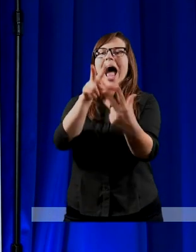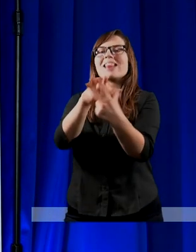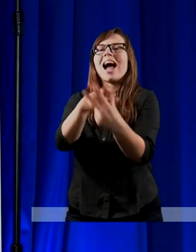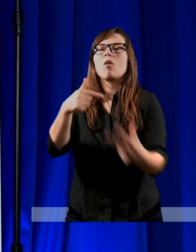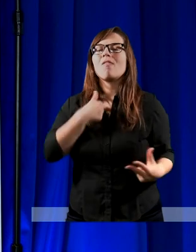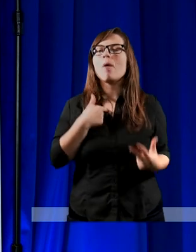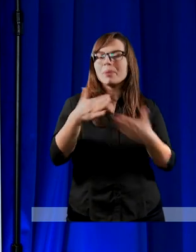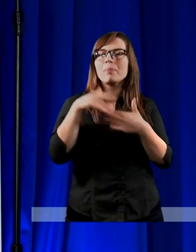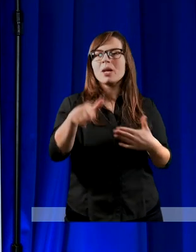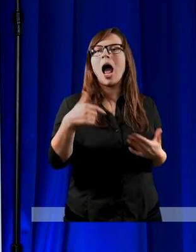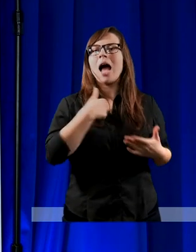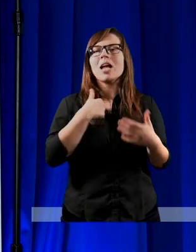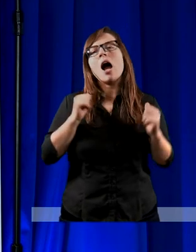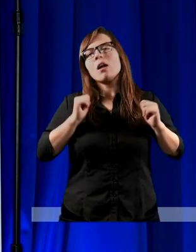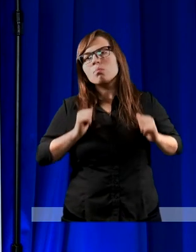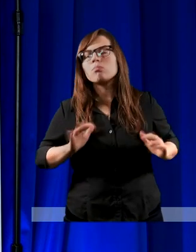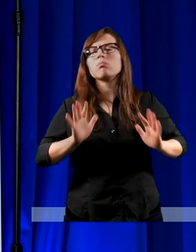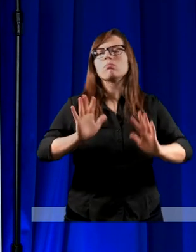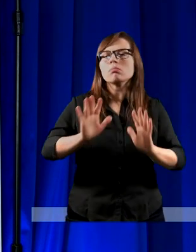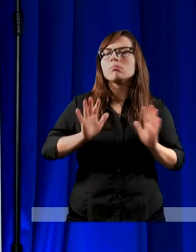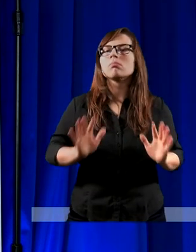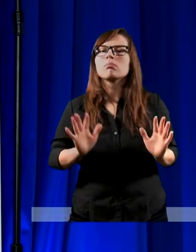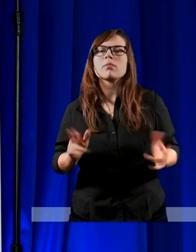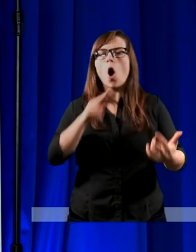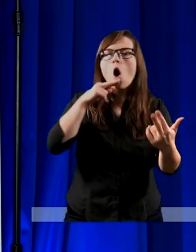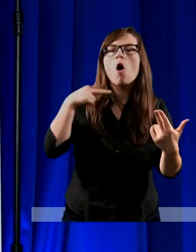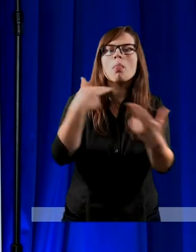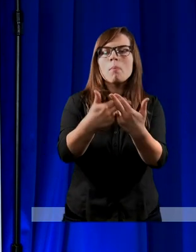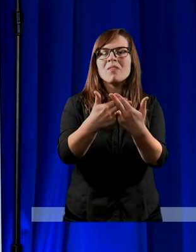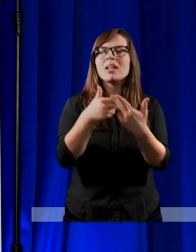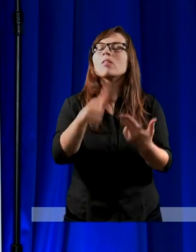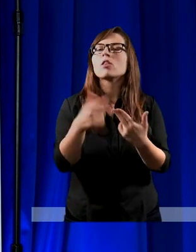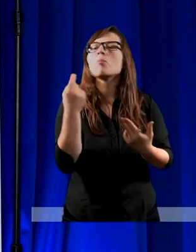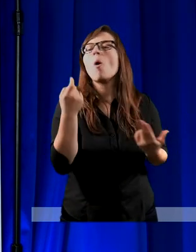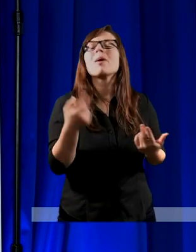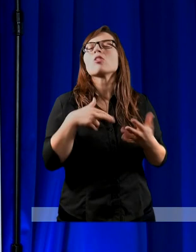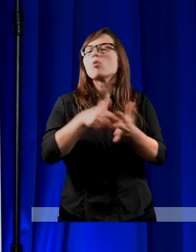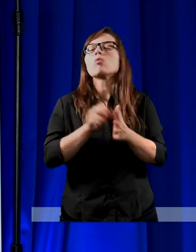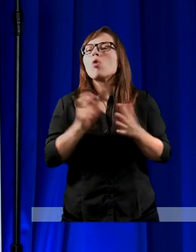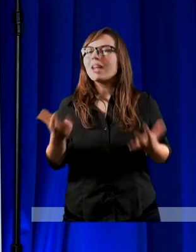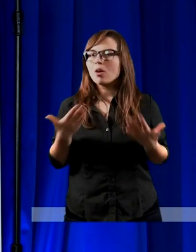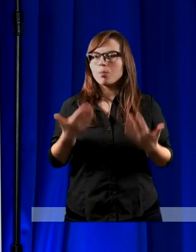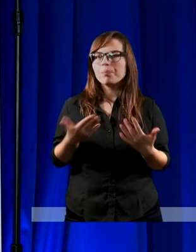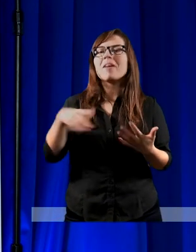mnie krzykiem, a ja spokojnie odpowiadałem. I doszło do tego momentu, że